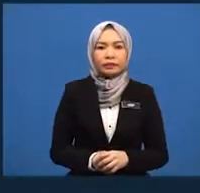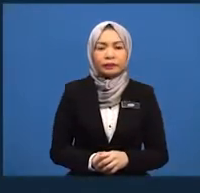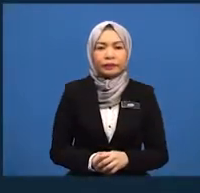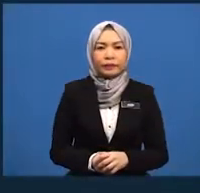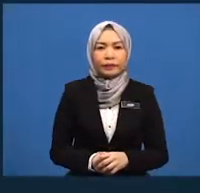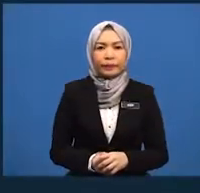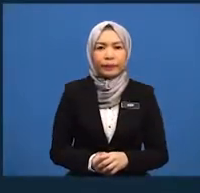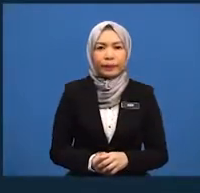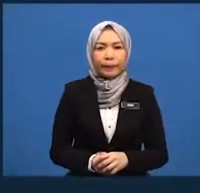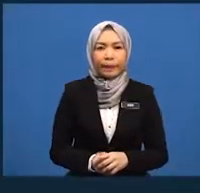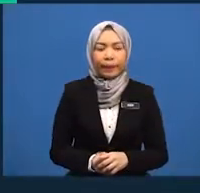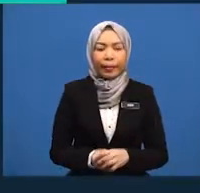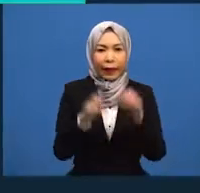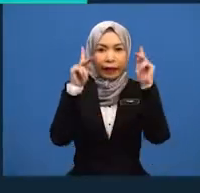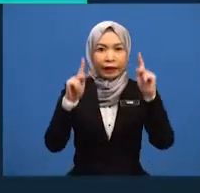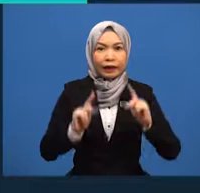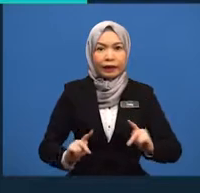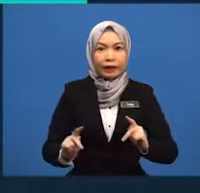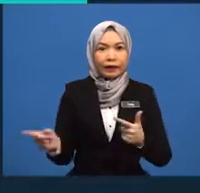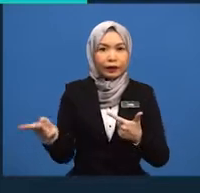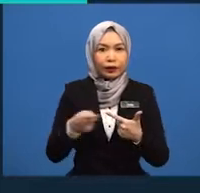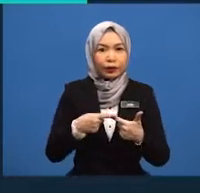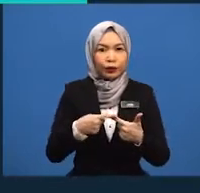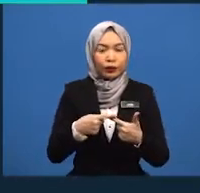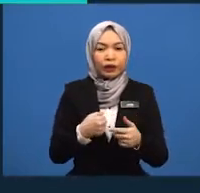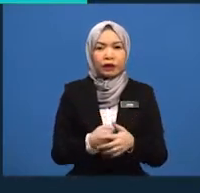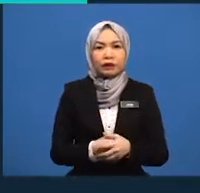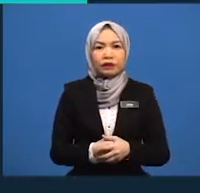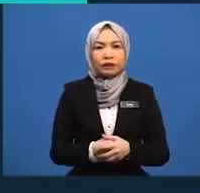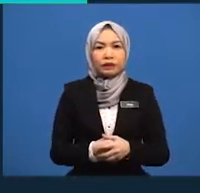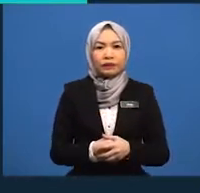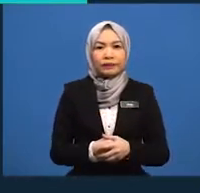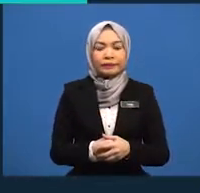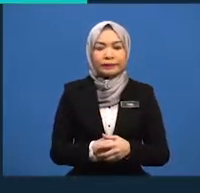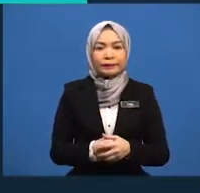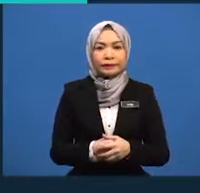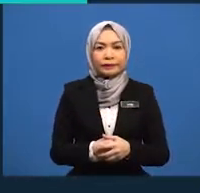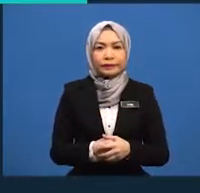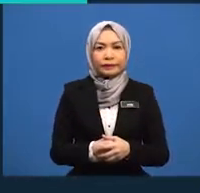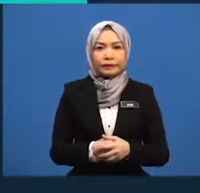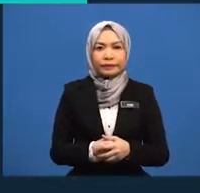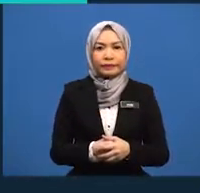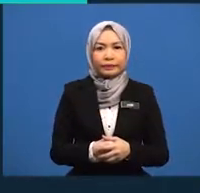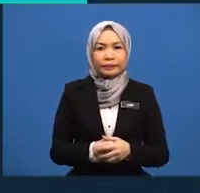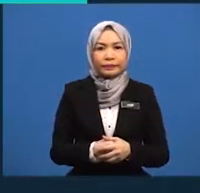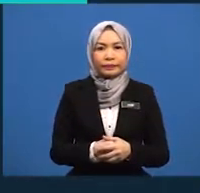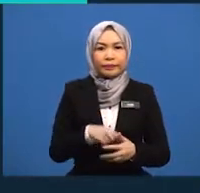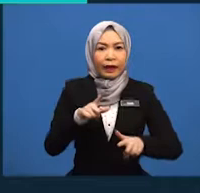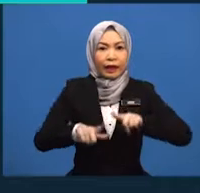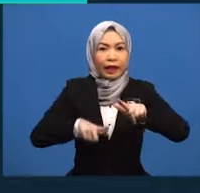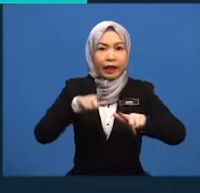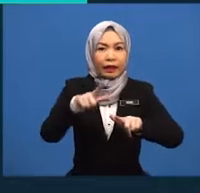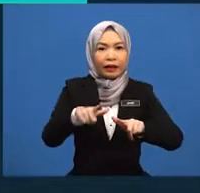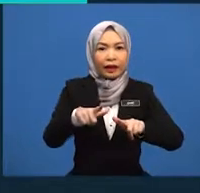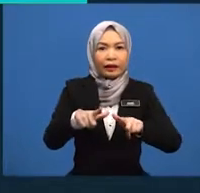Teknik kedua yang digunakan untuk semakkan semula quality check adalah teknik langkah